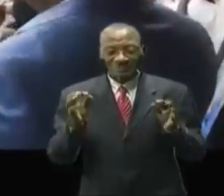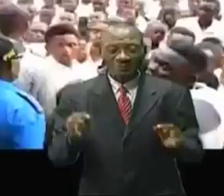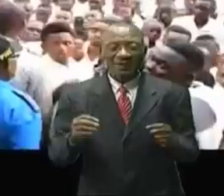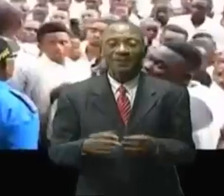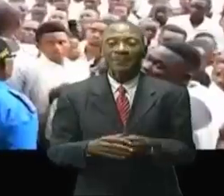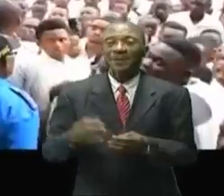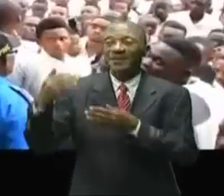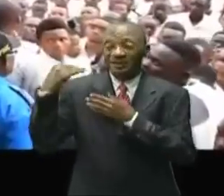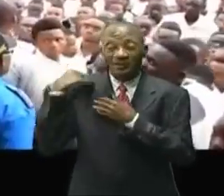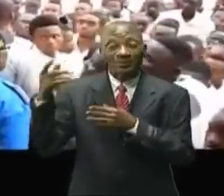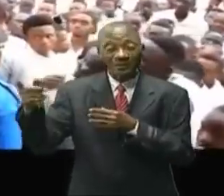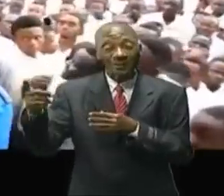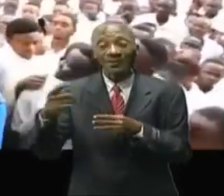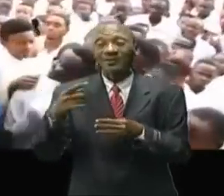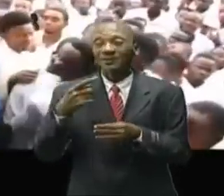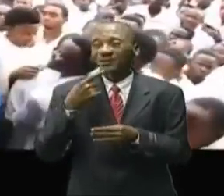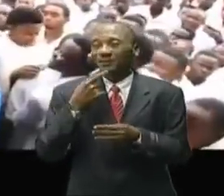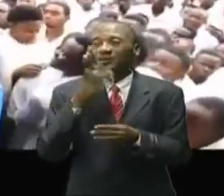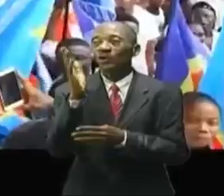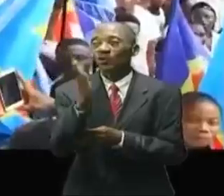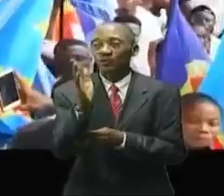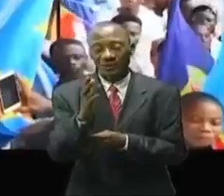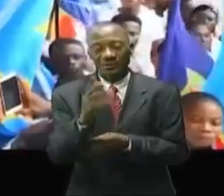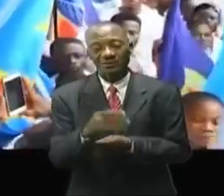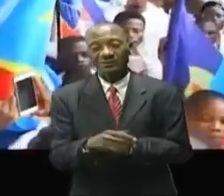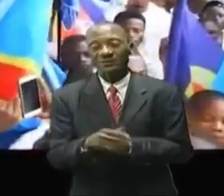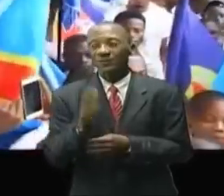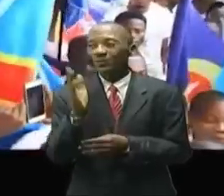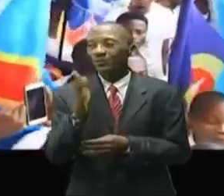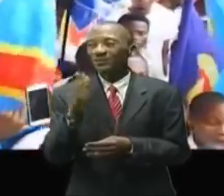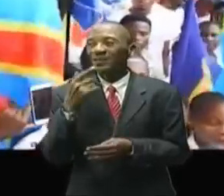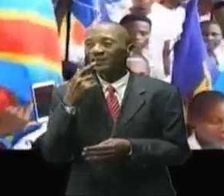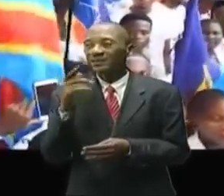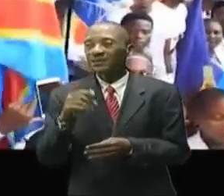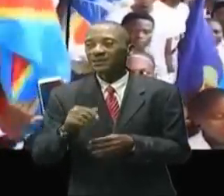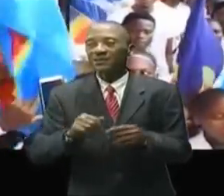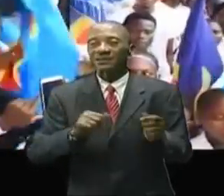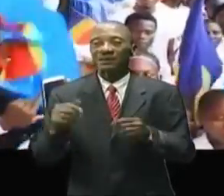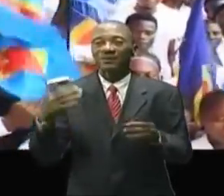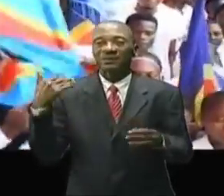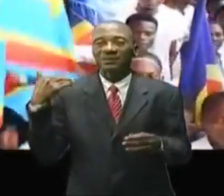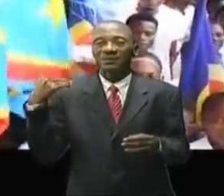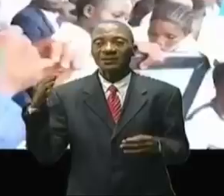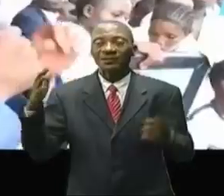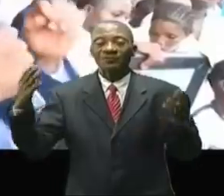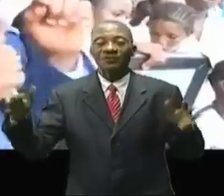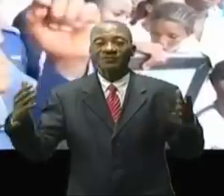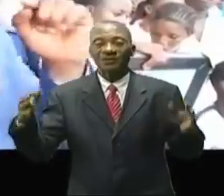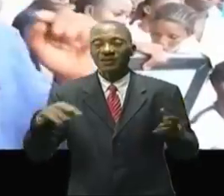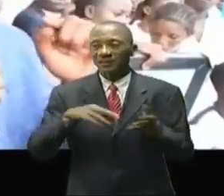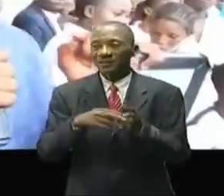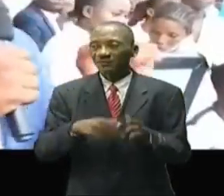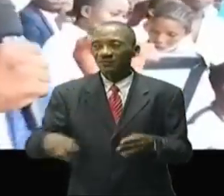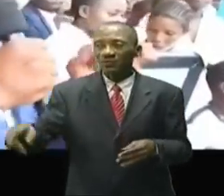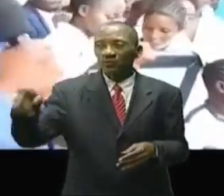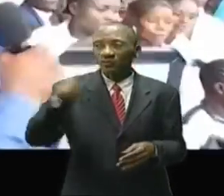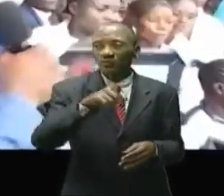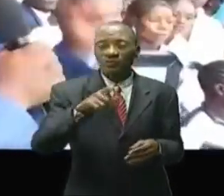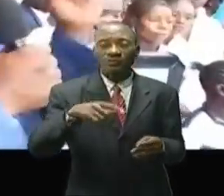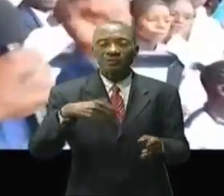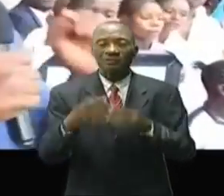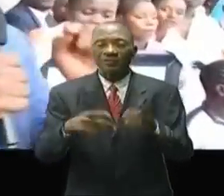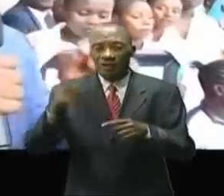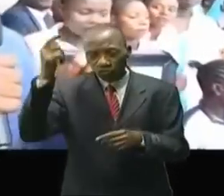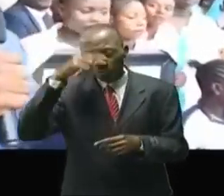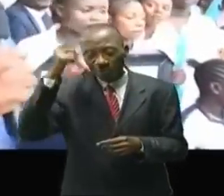et lui montre combien le Haut-Uele et le Congo tout entier comptent sur elle pour un avenir radieux. Il va se recruter